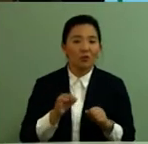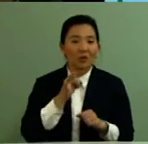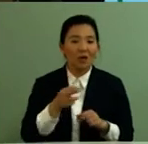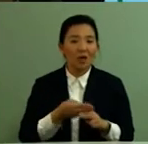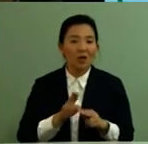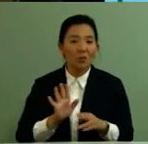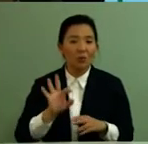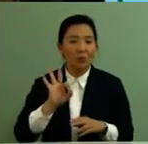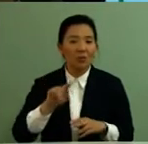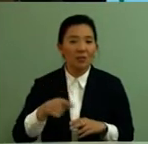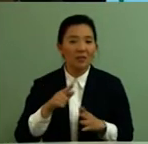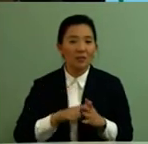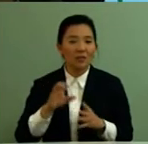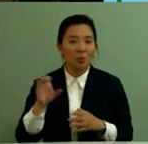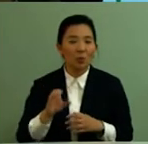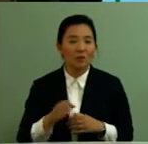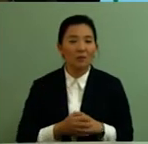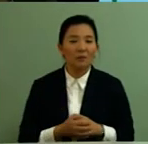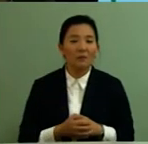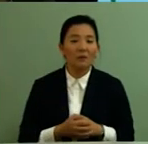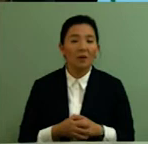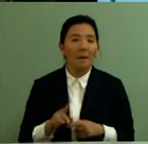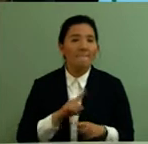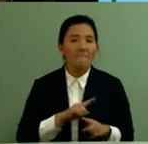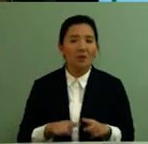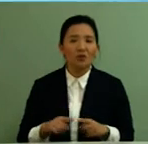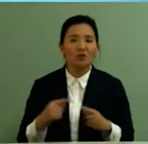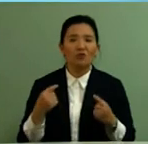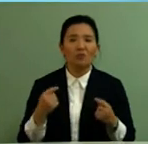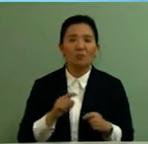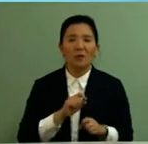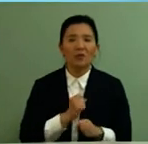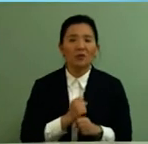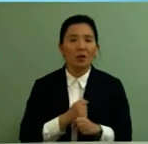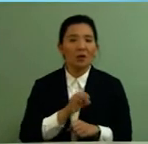что это будет 0,7 секунды. Быстро, четко